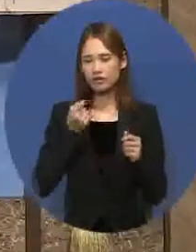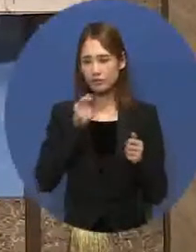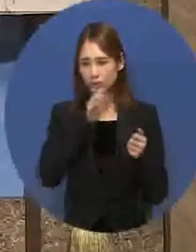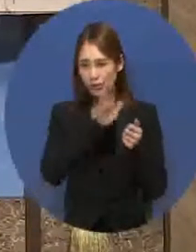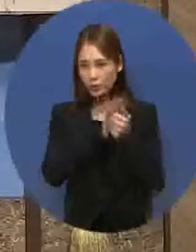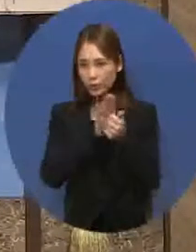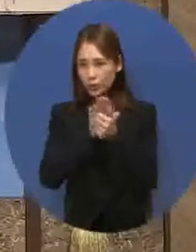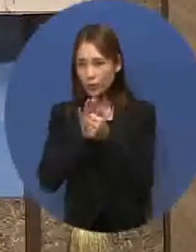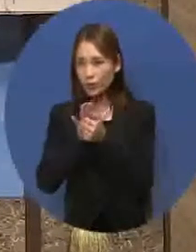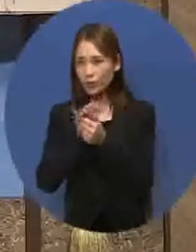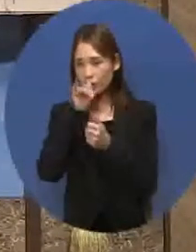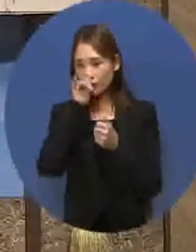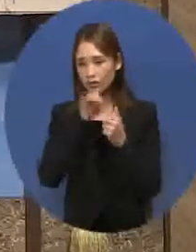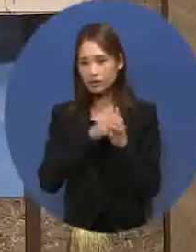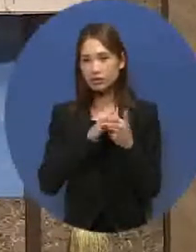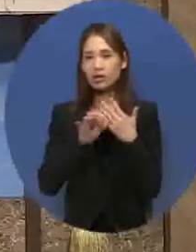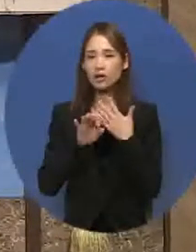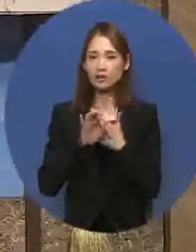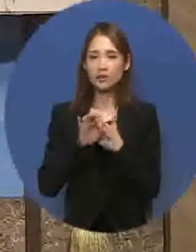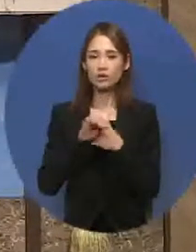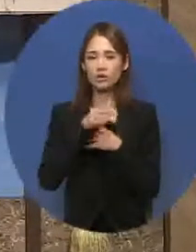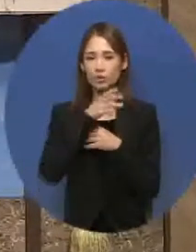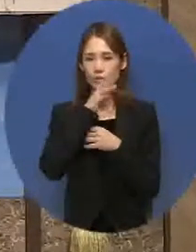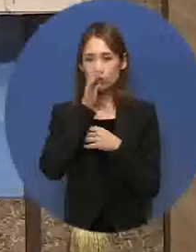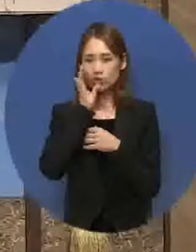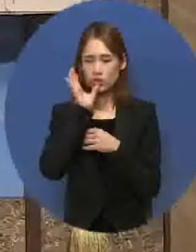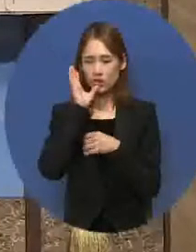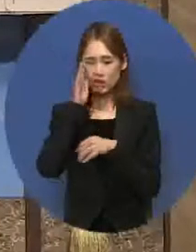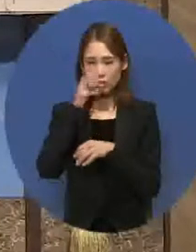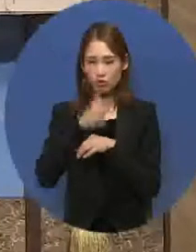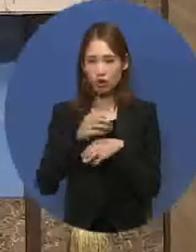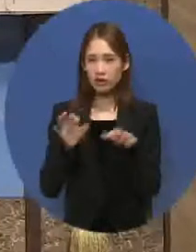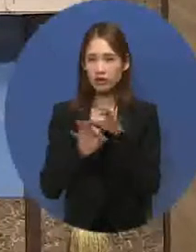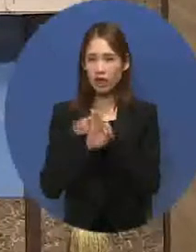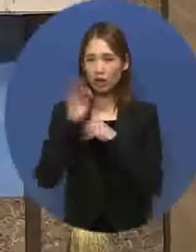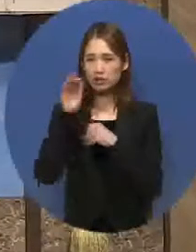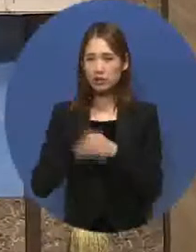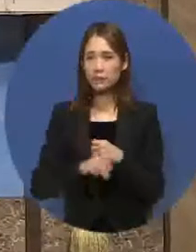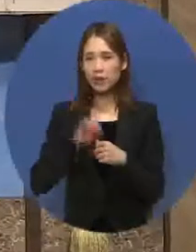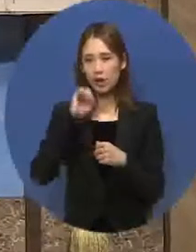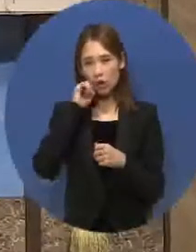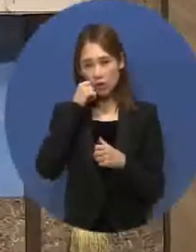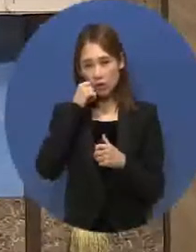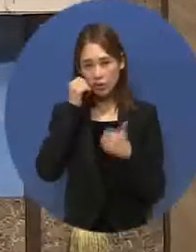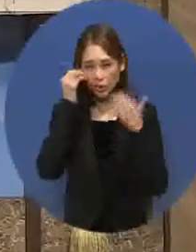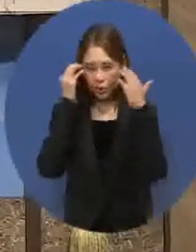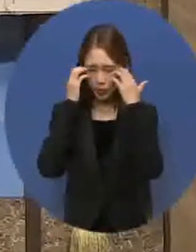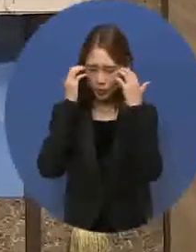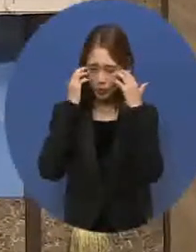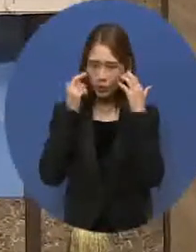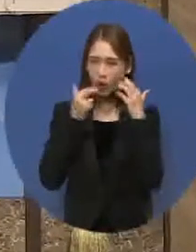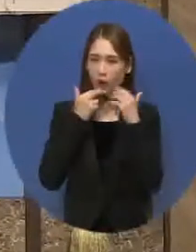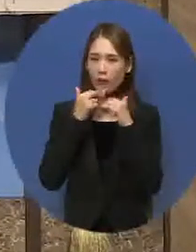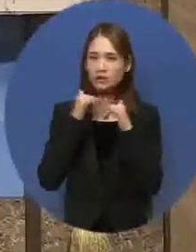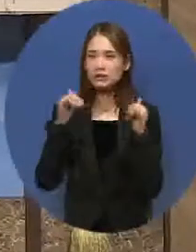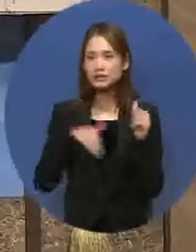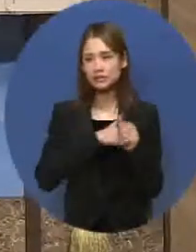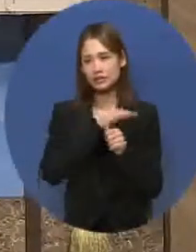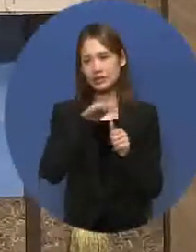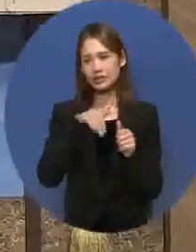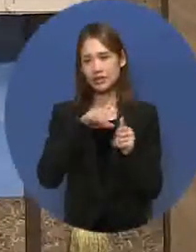해주고 이래서 노후가 경제의 빈곤 때문에 고통스럽지 않는 그런 시대를 만들어 나가는